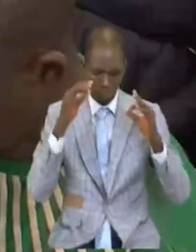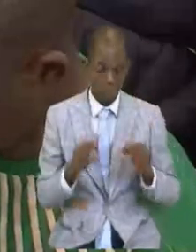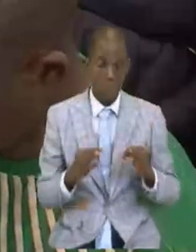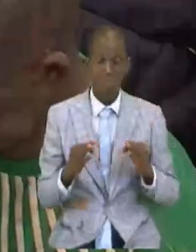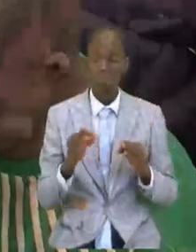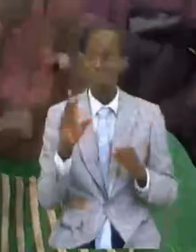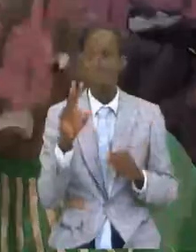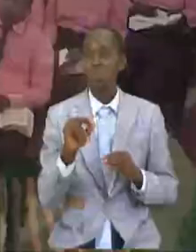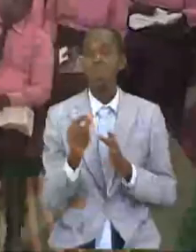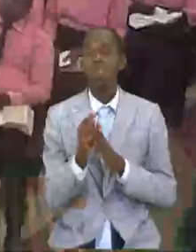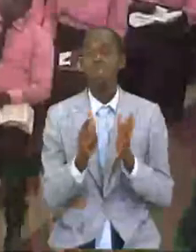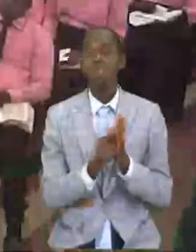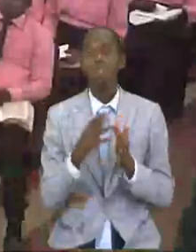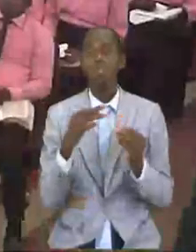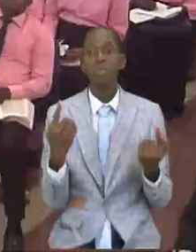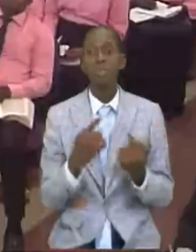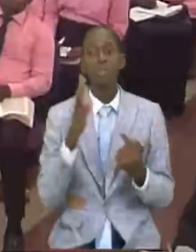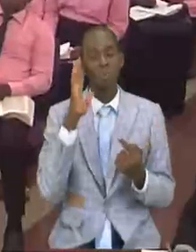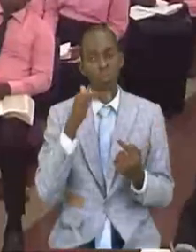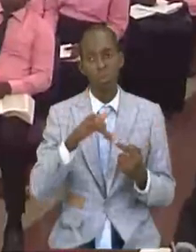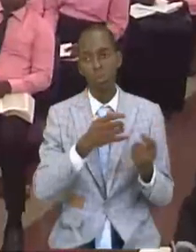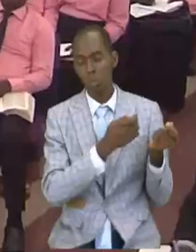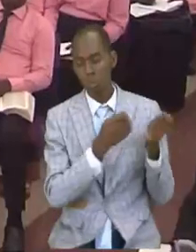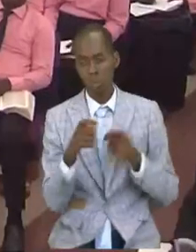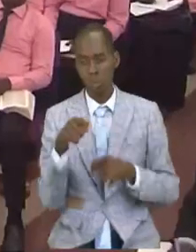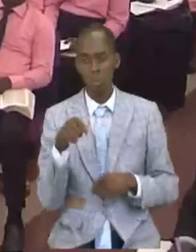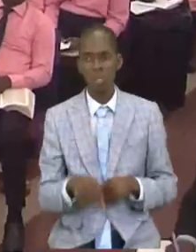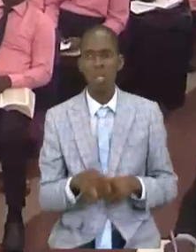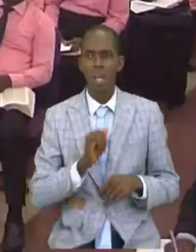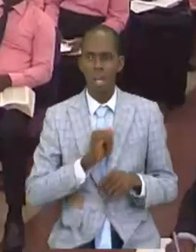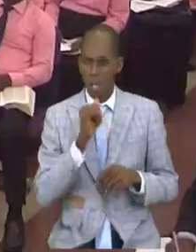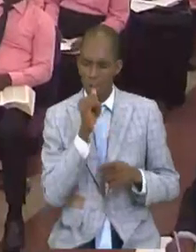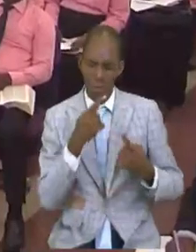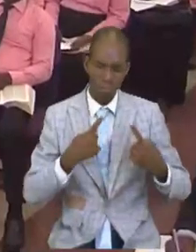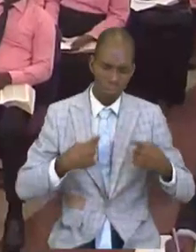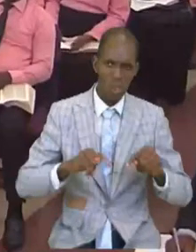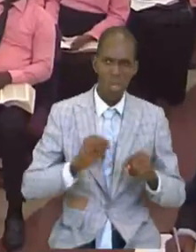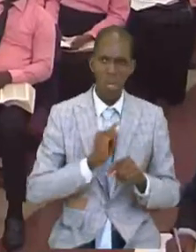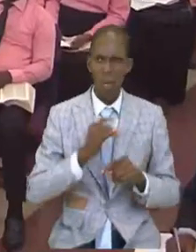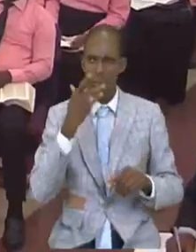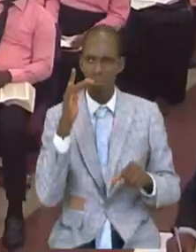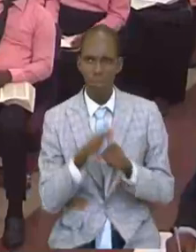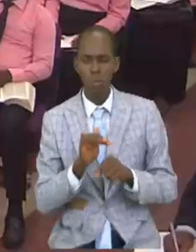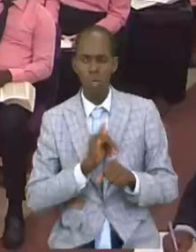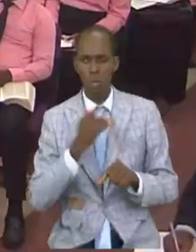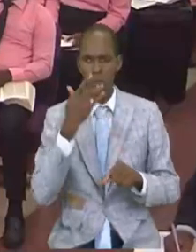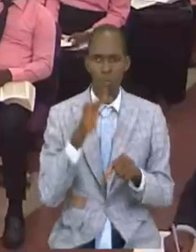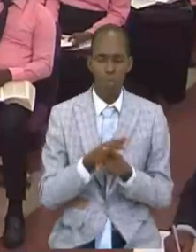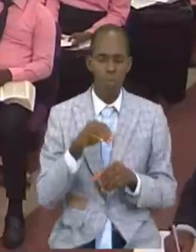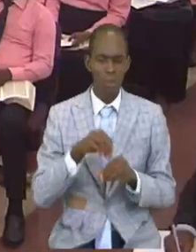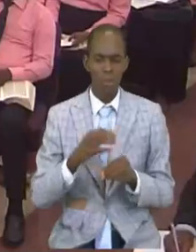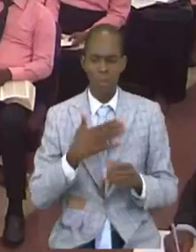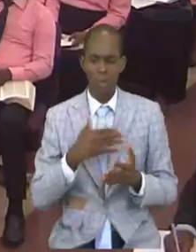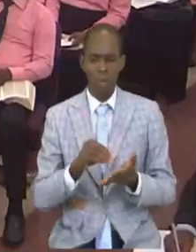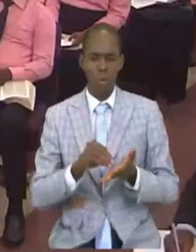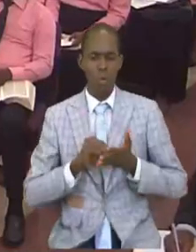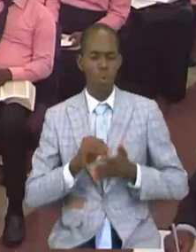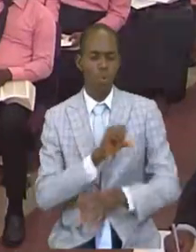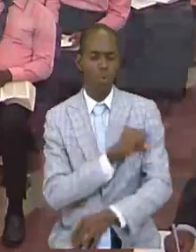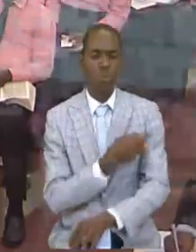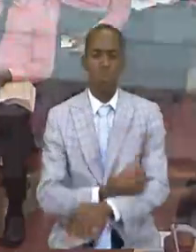bas. Quel que soit, j'ai essayé, j'ai tout fait, j'ai pris des engagements. Je ne vais pas faire ceci de ma